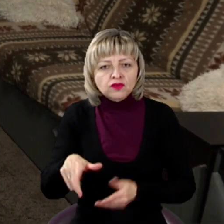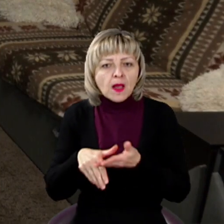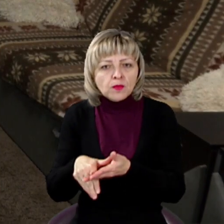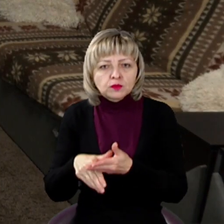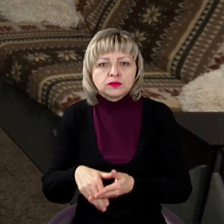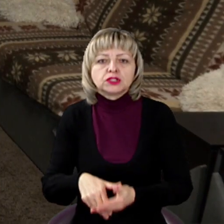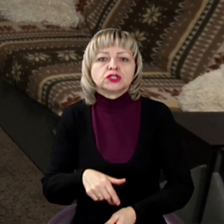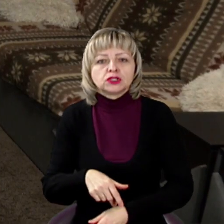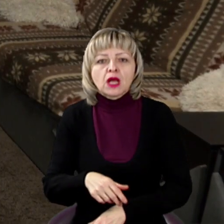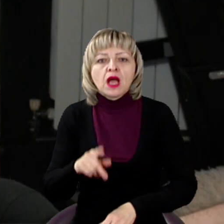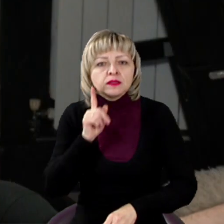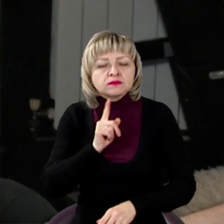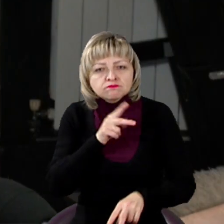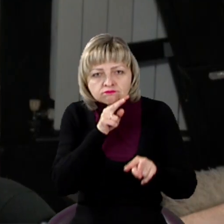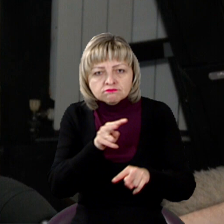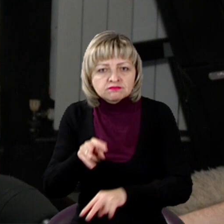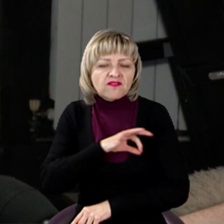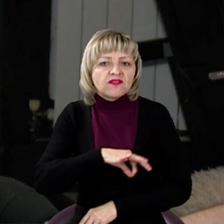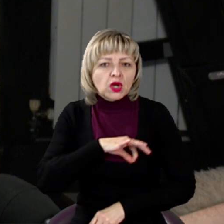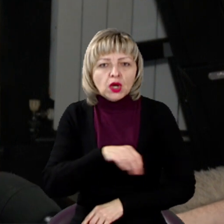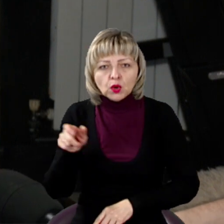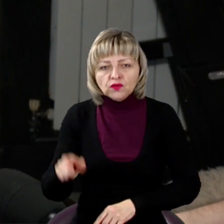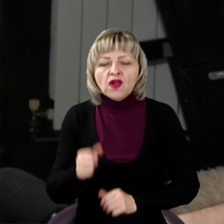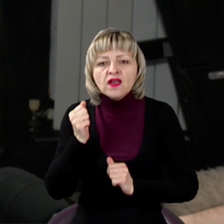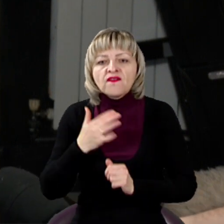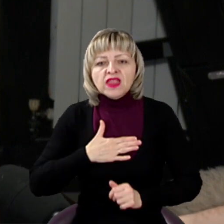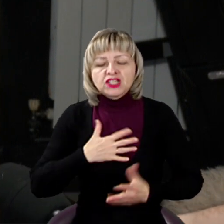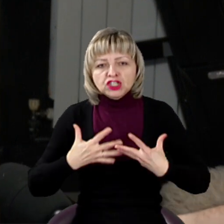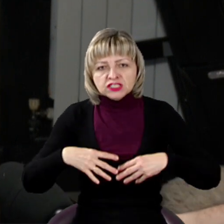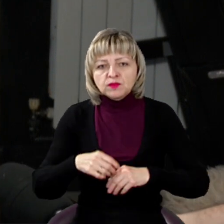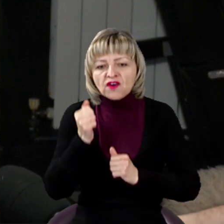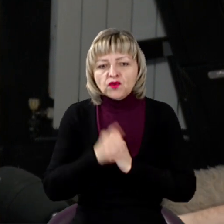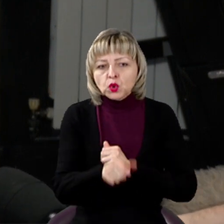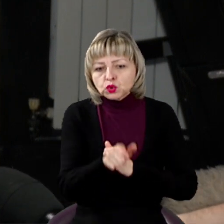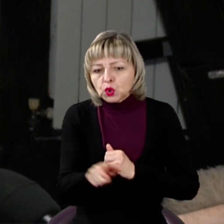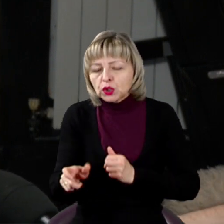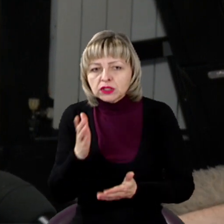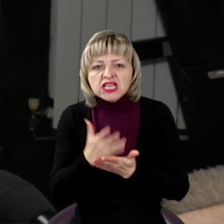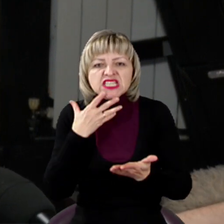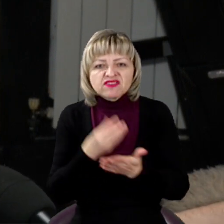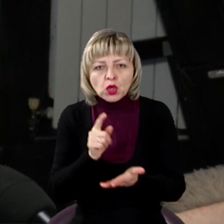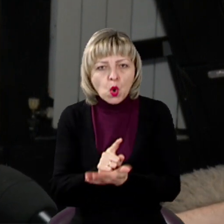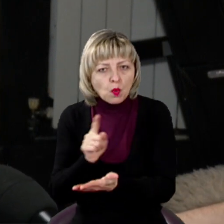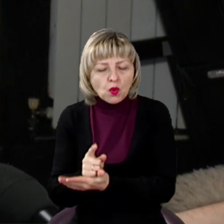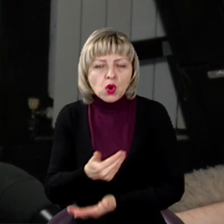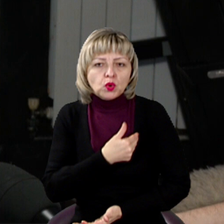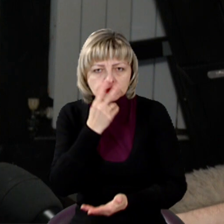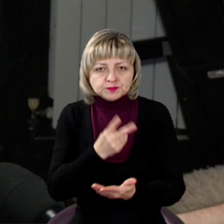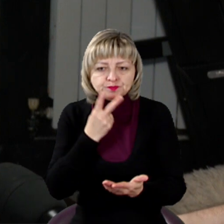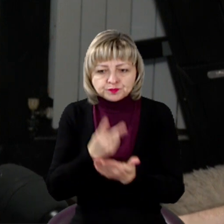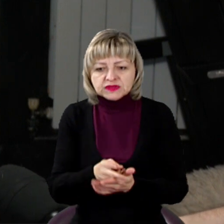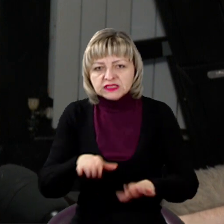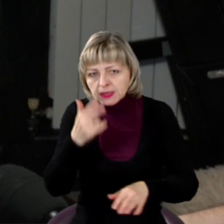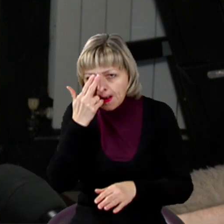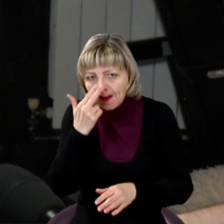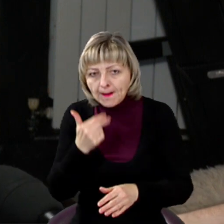помічниця патронатного вихователя. У нас в сім'ї є в кожного свій обов'язок. Ну, ми хочемо показати ну, і їх привчити